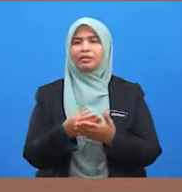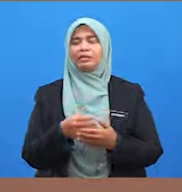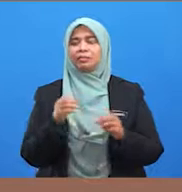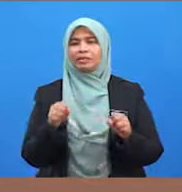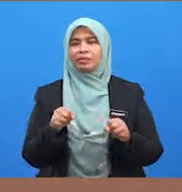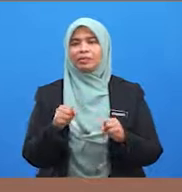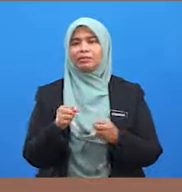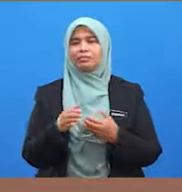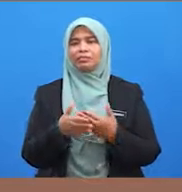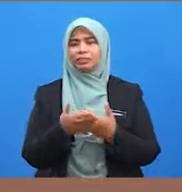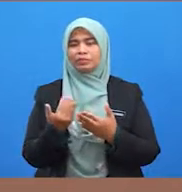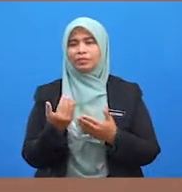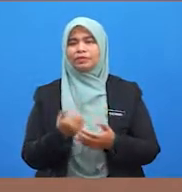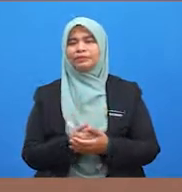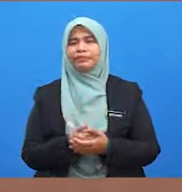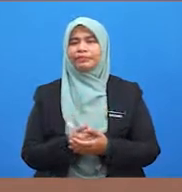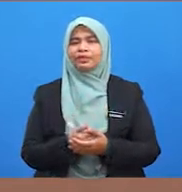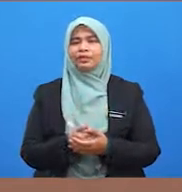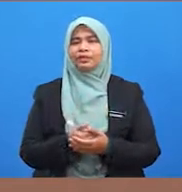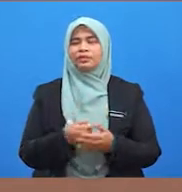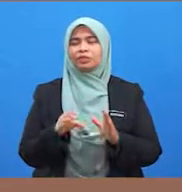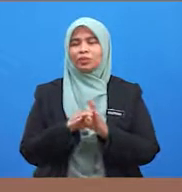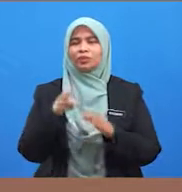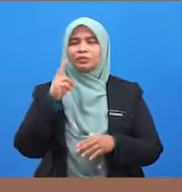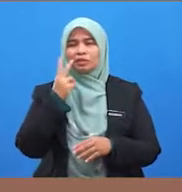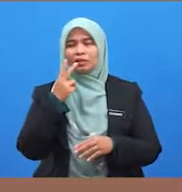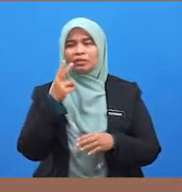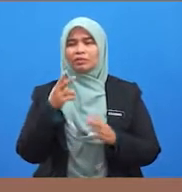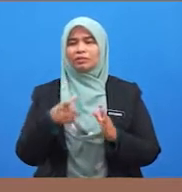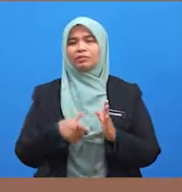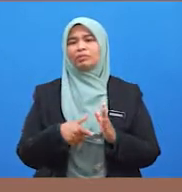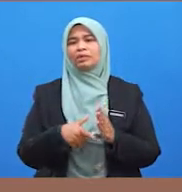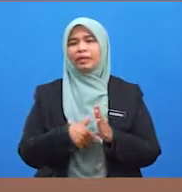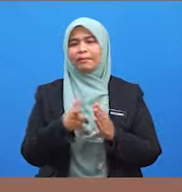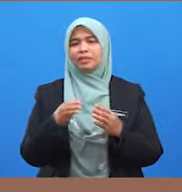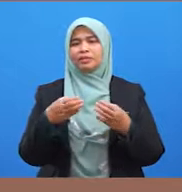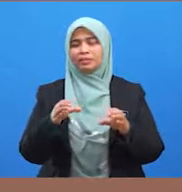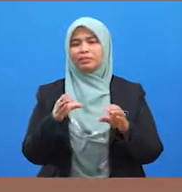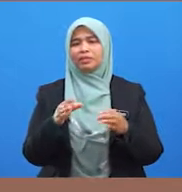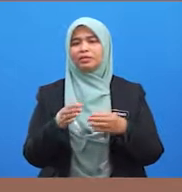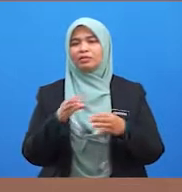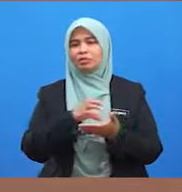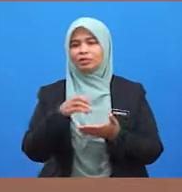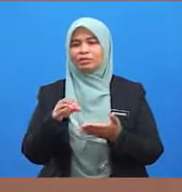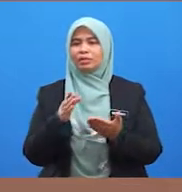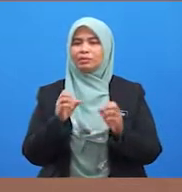pertanian yang cepat rosak seperti sayur-sayuran dan buah-buahan untuk terus ke